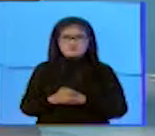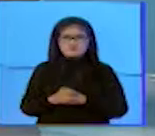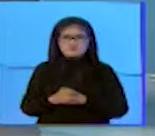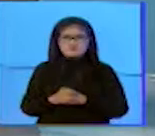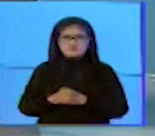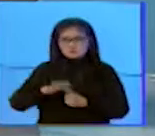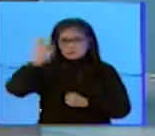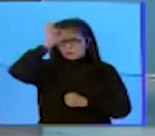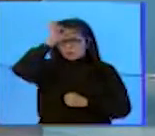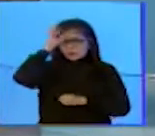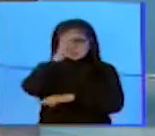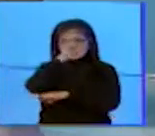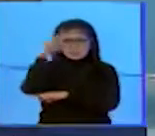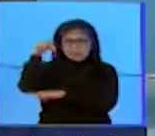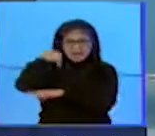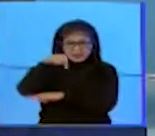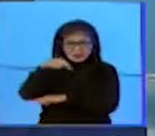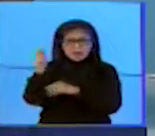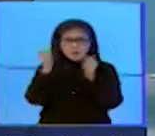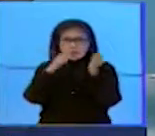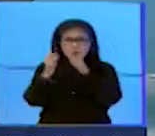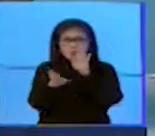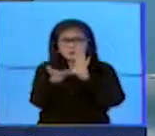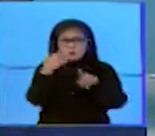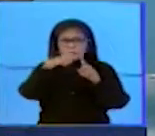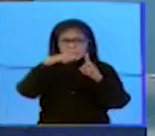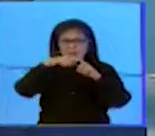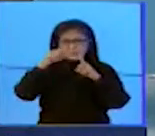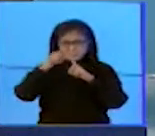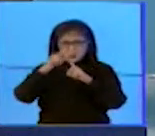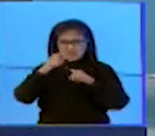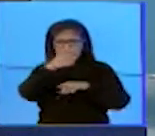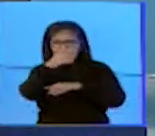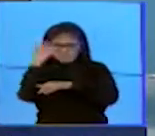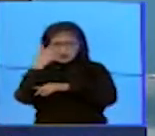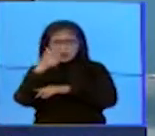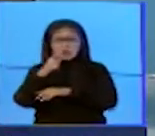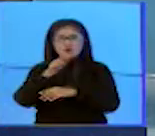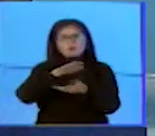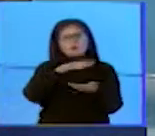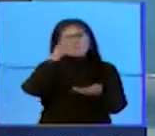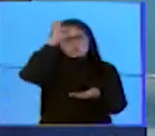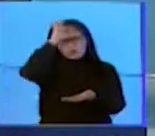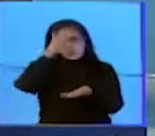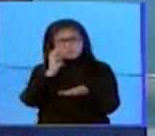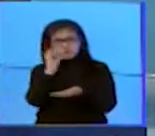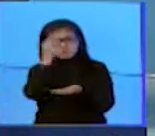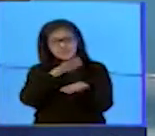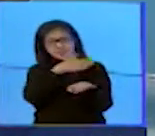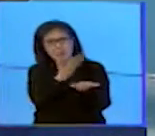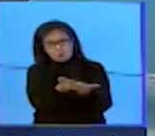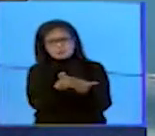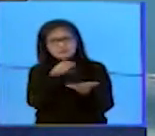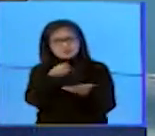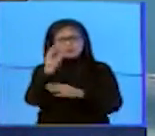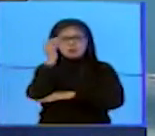Hai sementara itu Polda Metro Jaya pada Selasa siang ini menggelar rekonstruksi penembakan yang menewaskan Bos pelayaran di ruko Royal